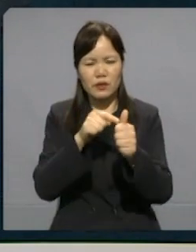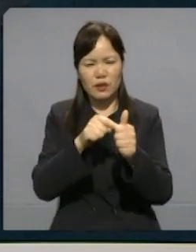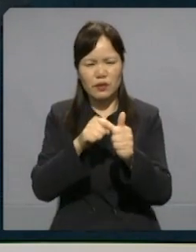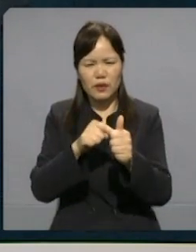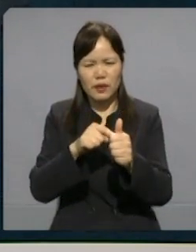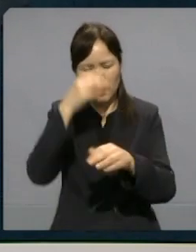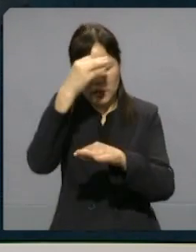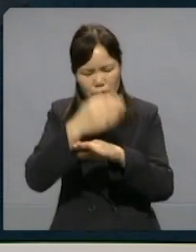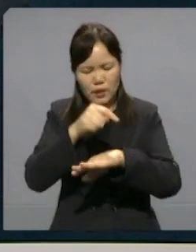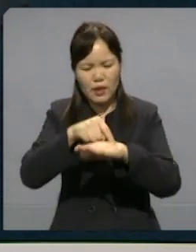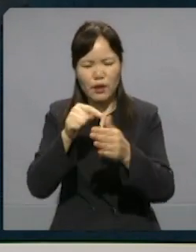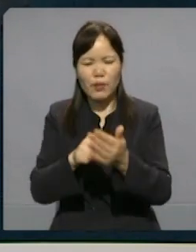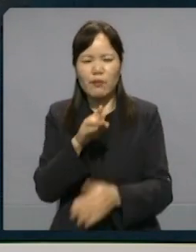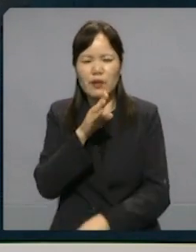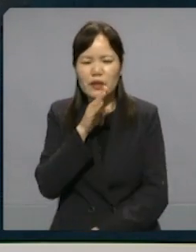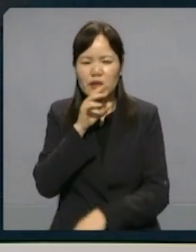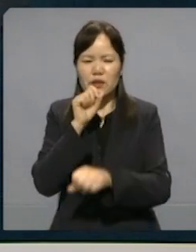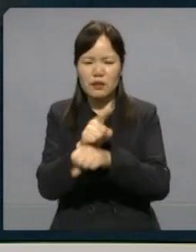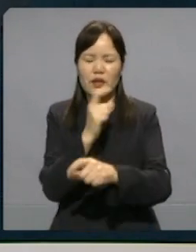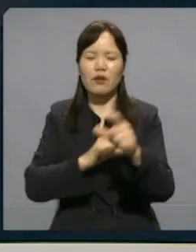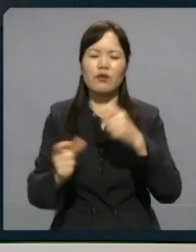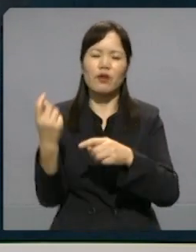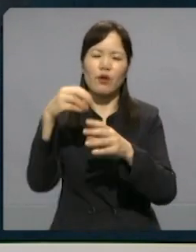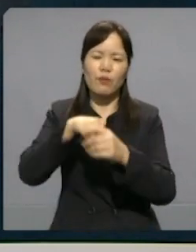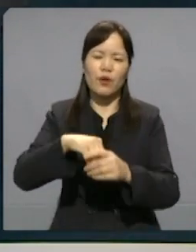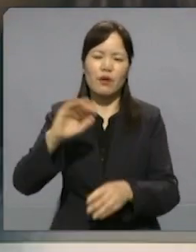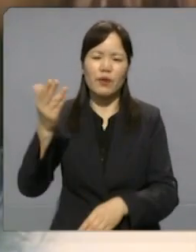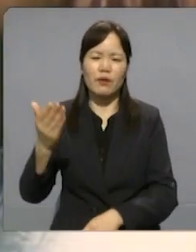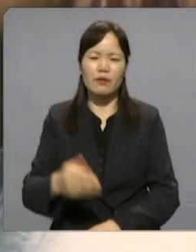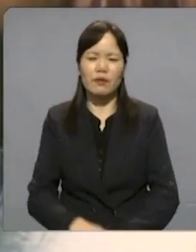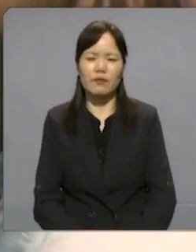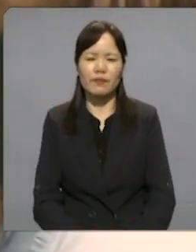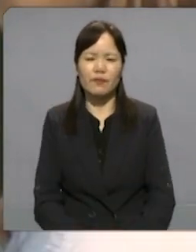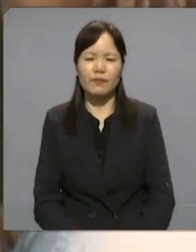사죄의 마음에 진정성을 더해야 하지 않겠습니까?